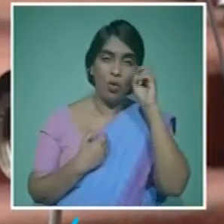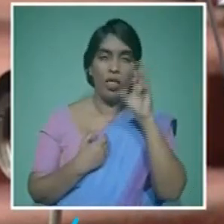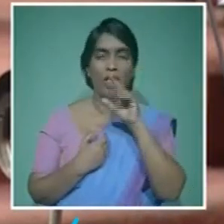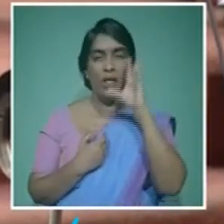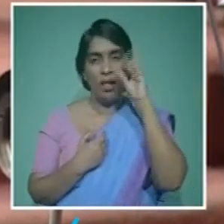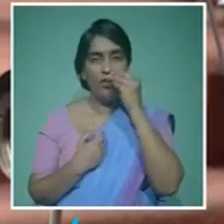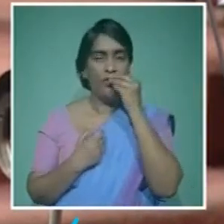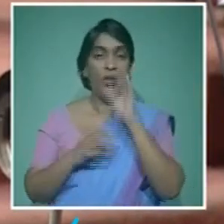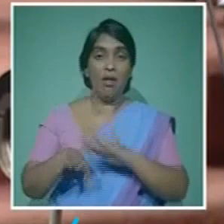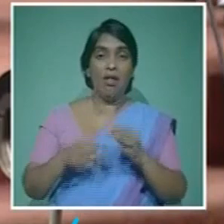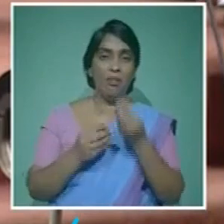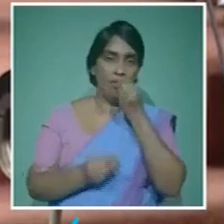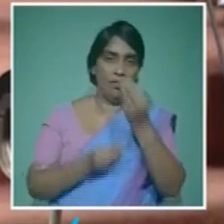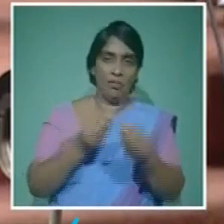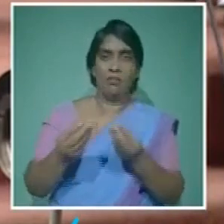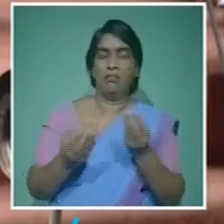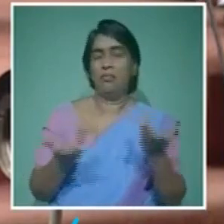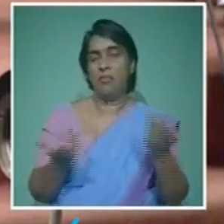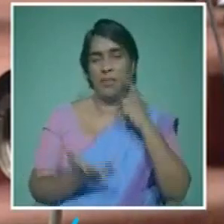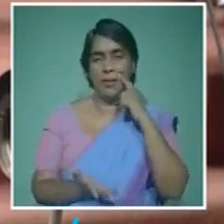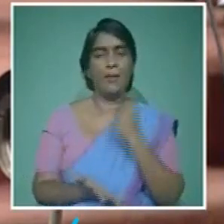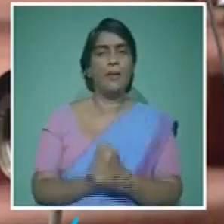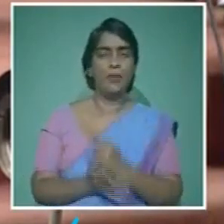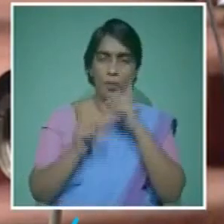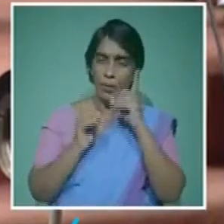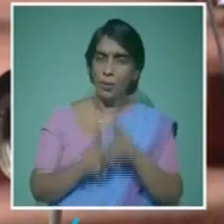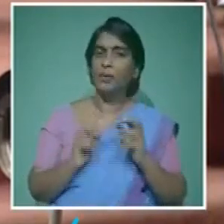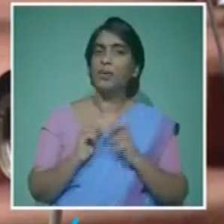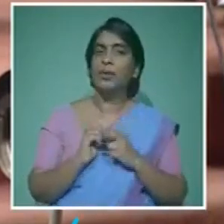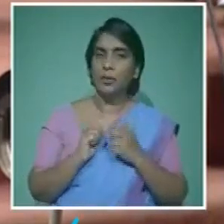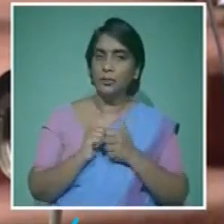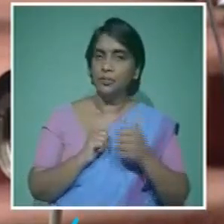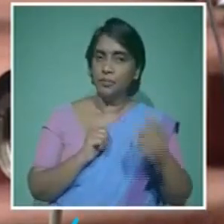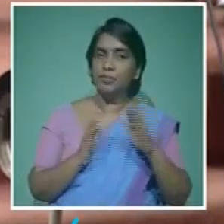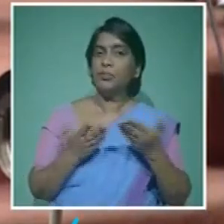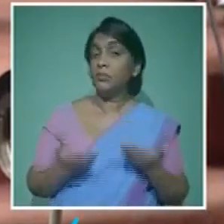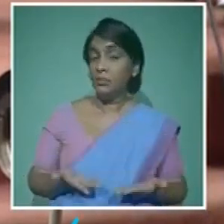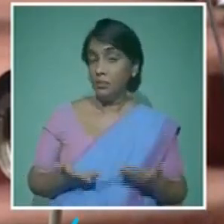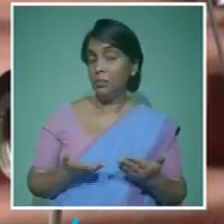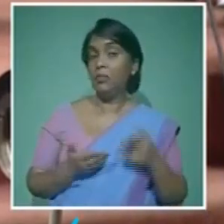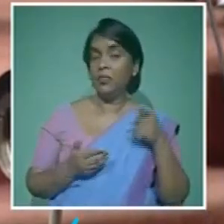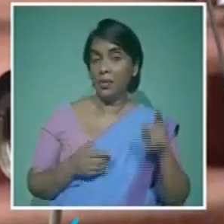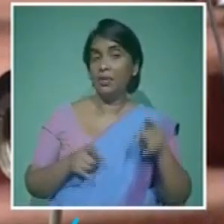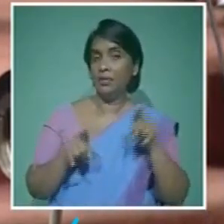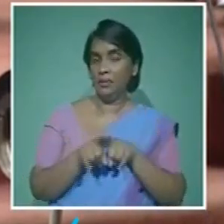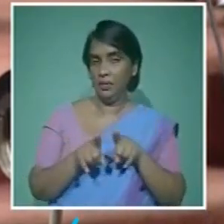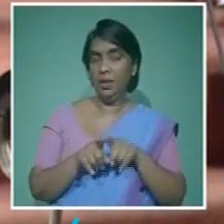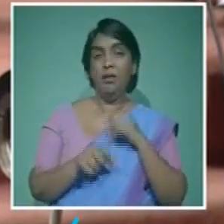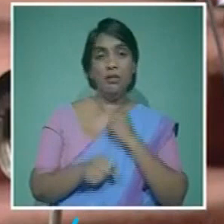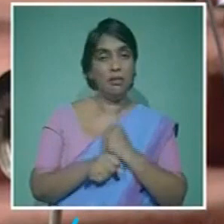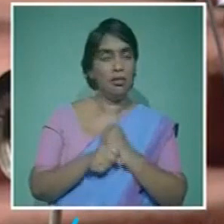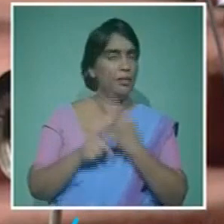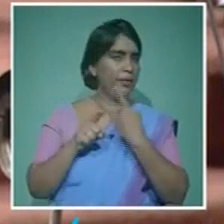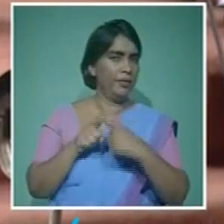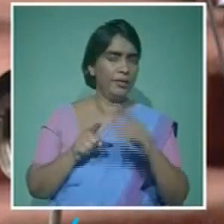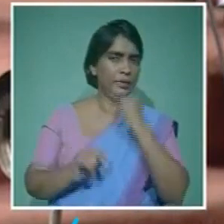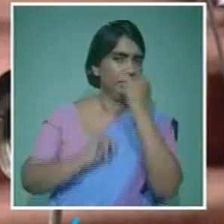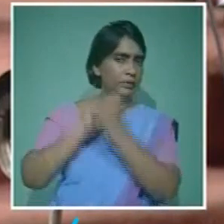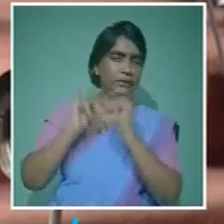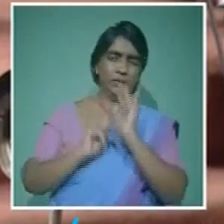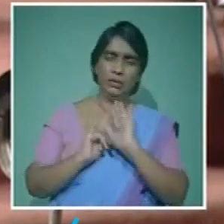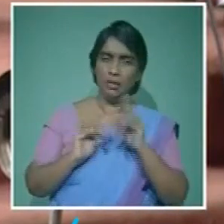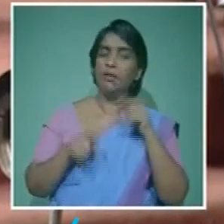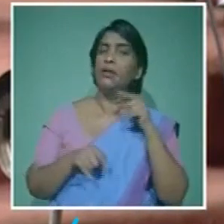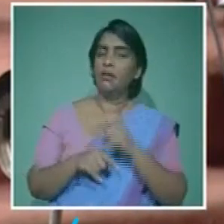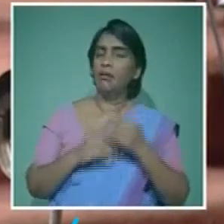பண்ணுவது, இப்படியான நிலைகள் எல்லாம் உருவாகி இருக்கின்றது. இதற்காக நான் இந்த அரசாங்கத்தை மாத்திரம் குறை கூறவில்லை. இது தொடர்ந்து வந்த பிரச்சனை.